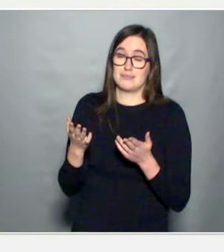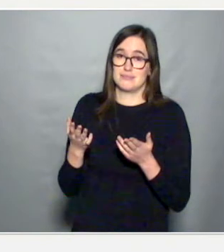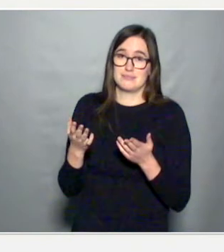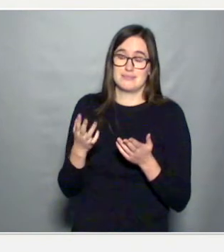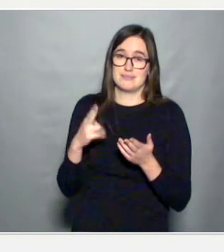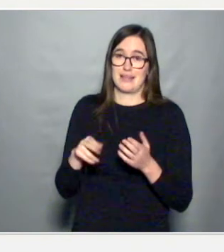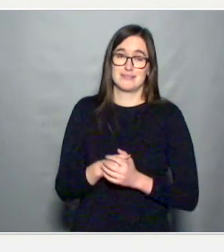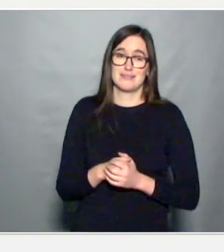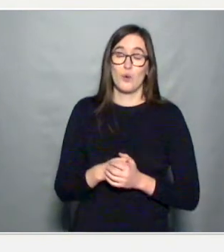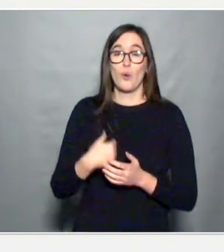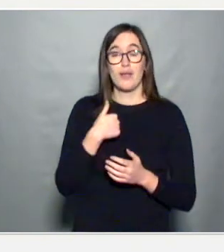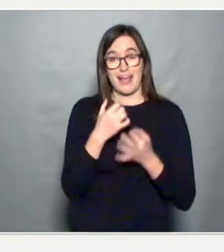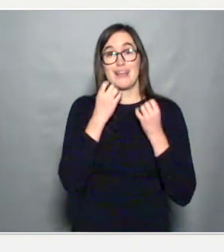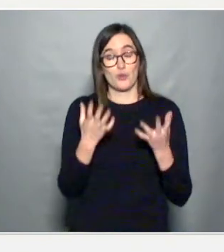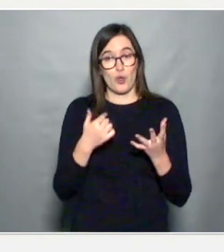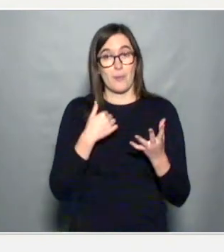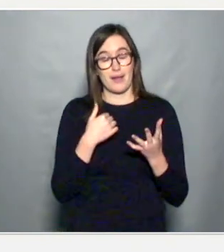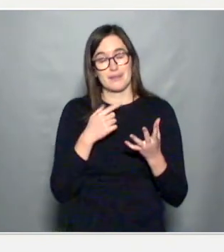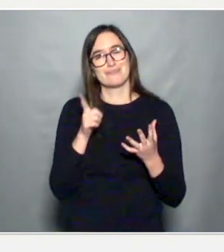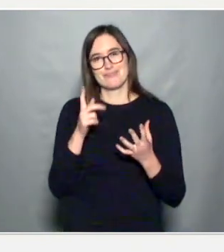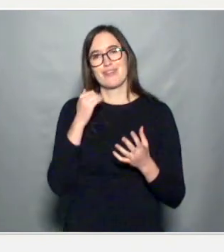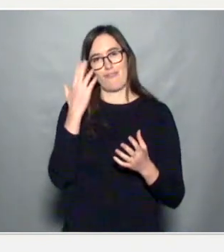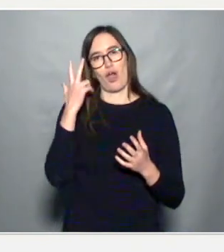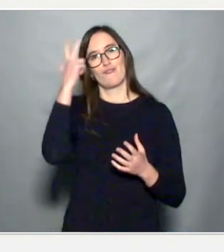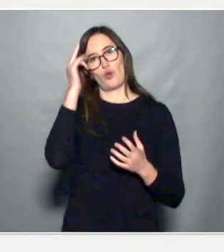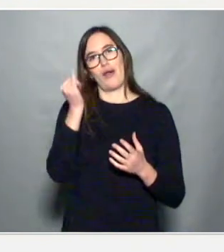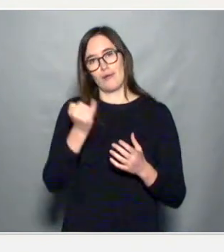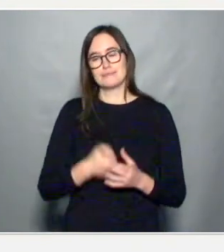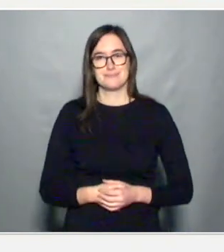Och jag erkänner, det är en fyllig grej det här.